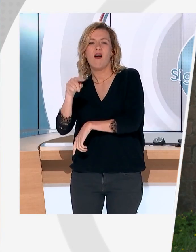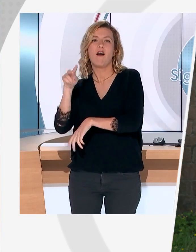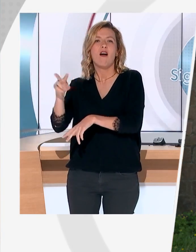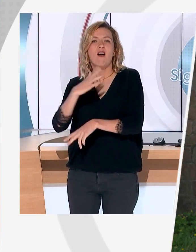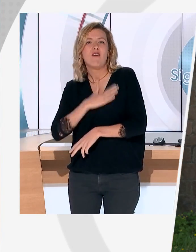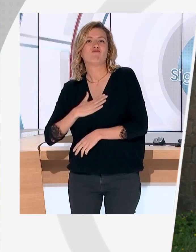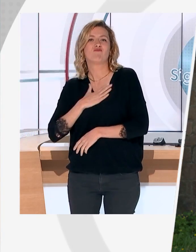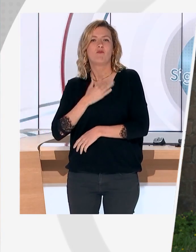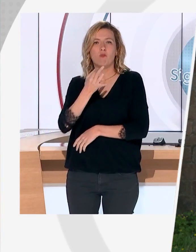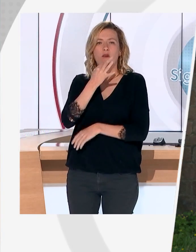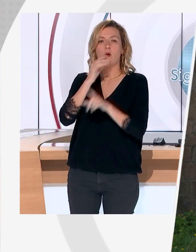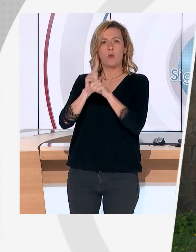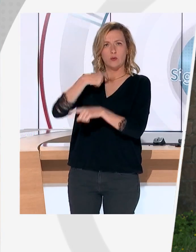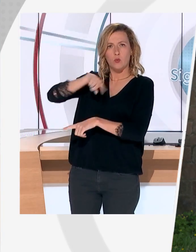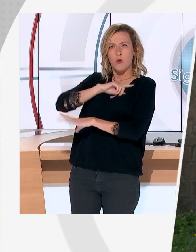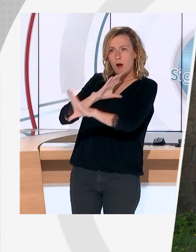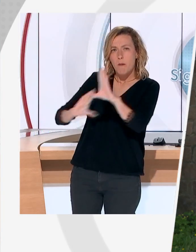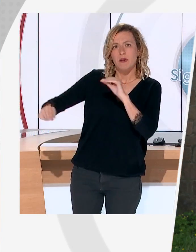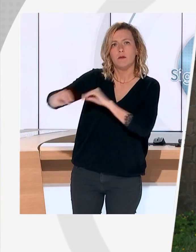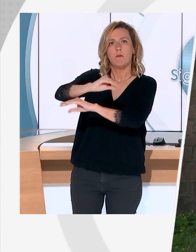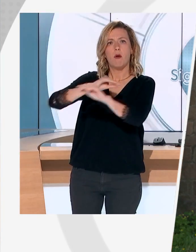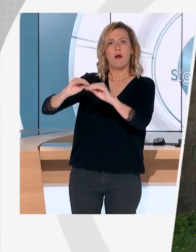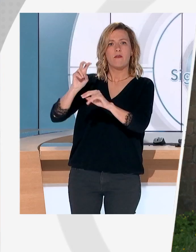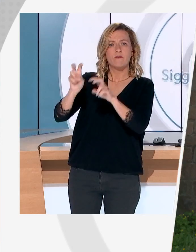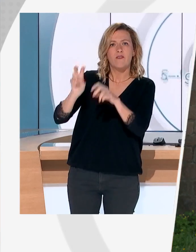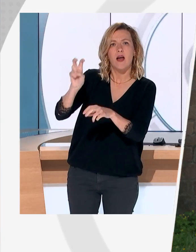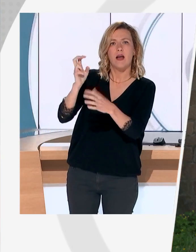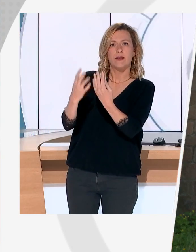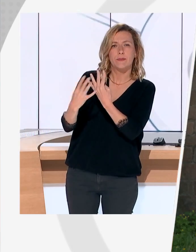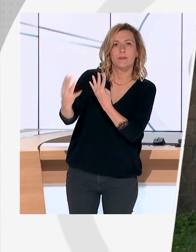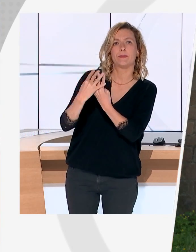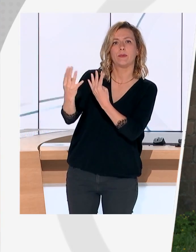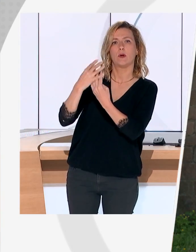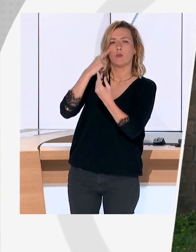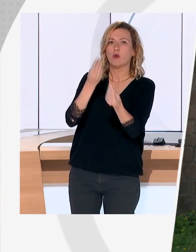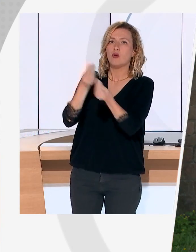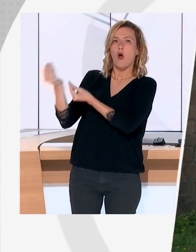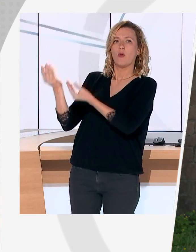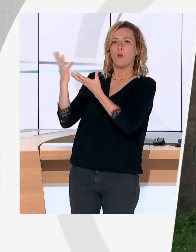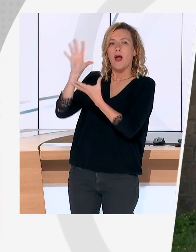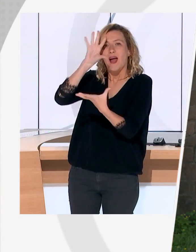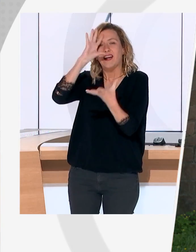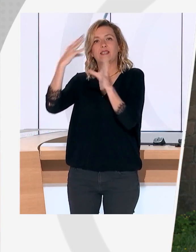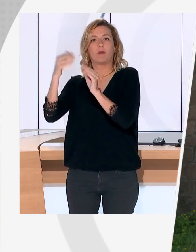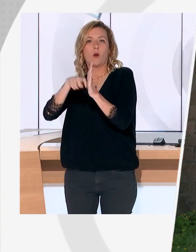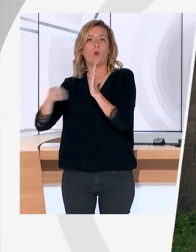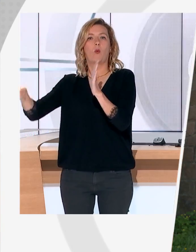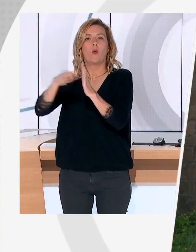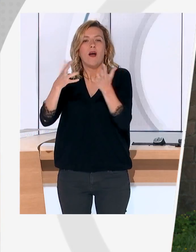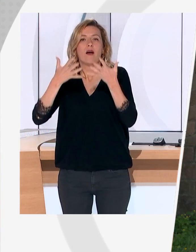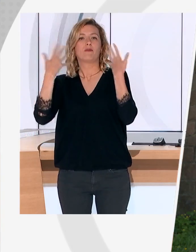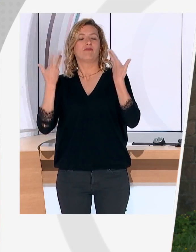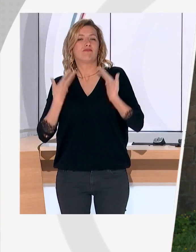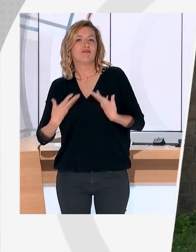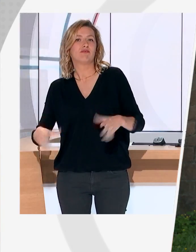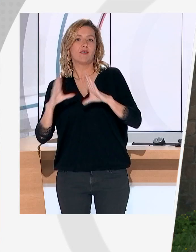puissent en bénéficier et en jouir en plein cœur de Saint-Junien au pied de la collégiale et l'aménager en petit espace de verdure avec un